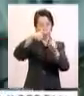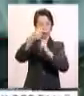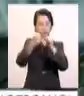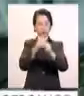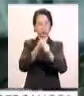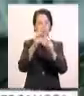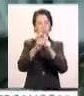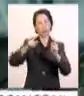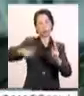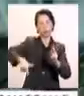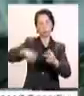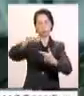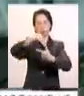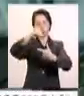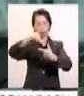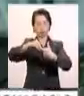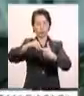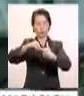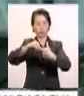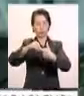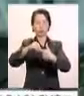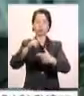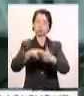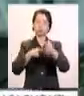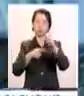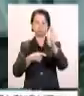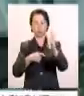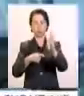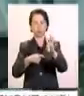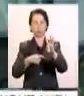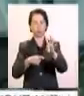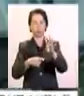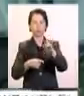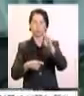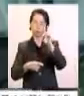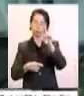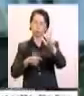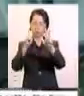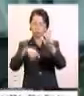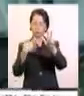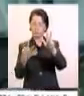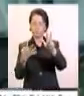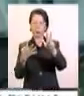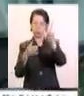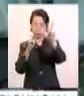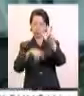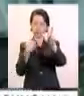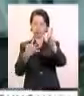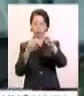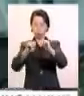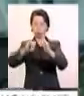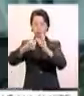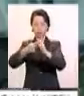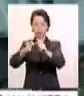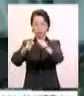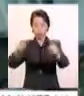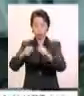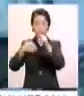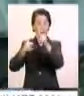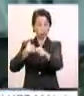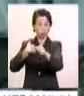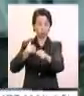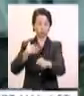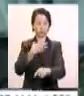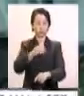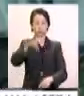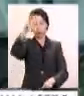paling lewat ataupun di suku ketiga tahun kita boleh memulakan development di tempat yang sedia ada.